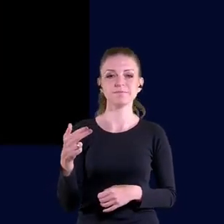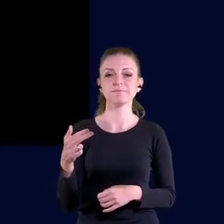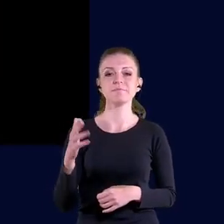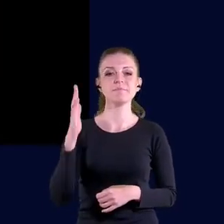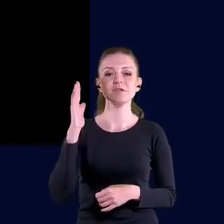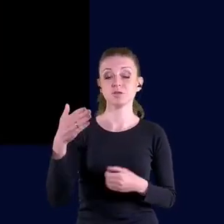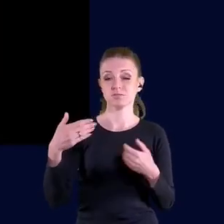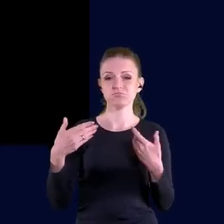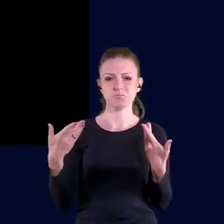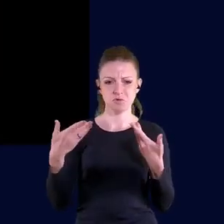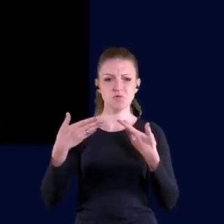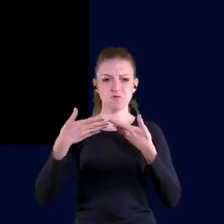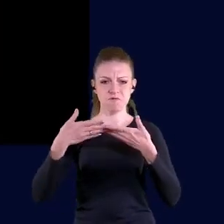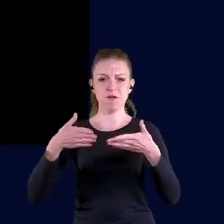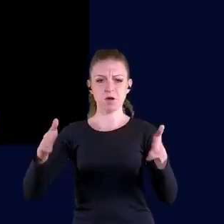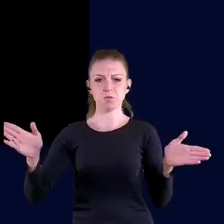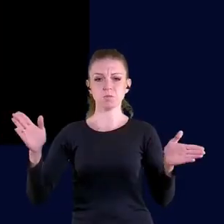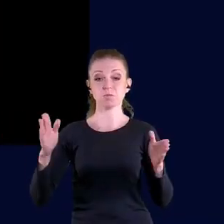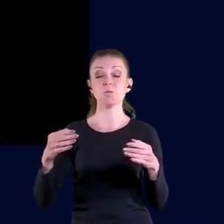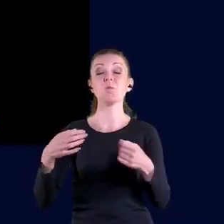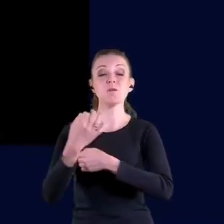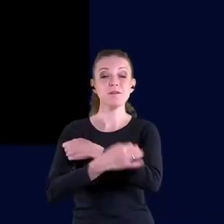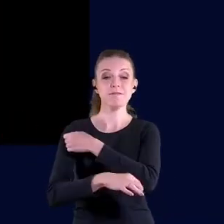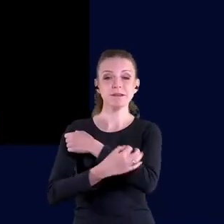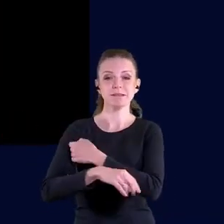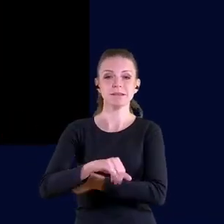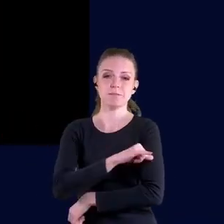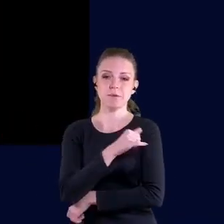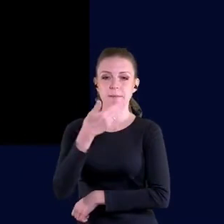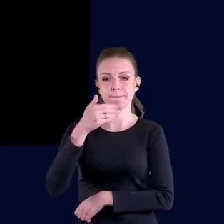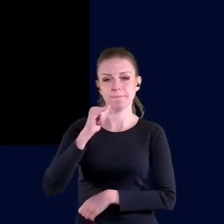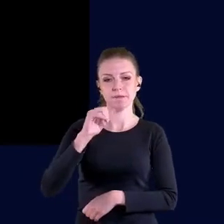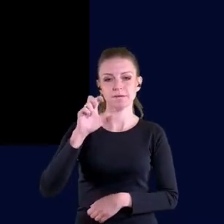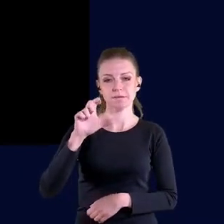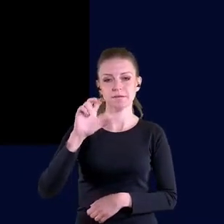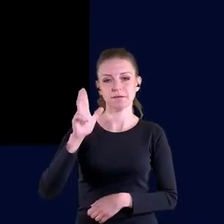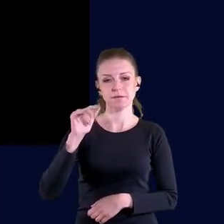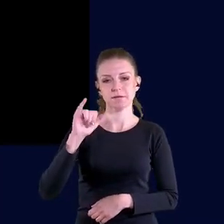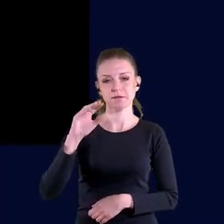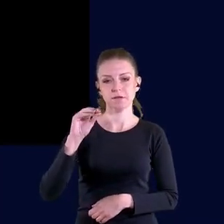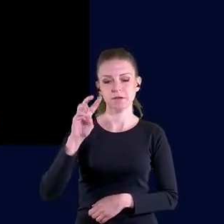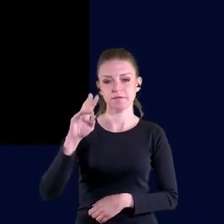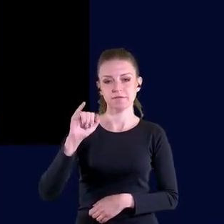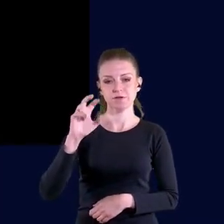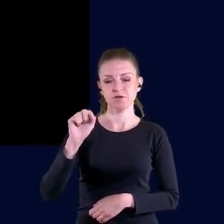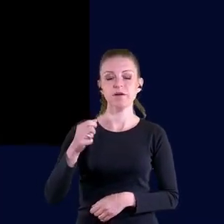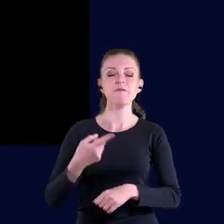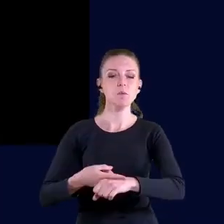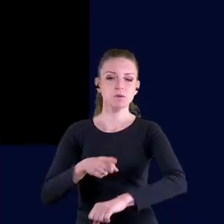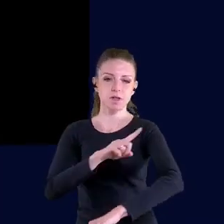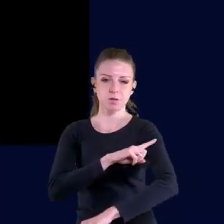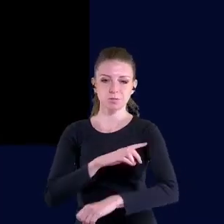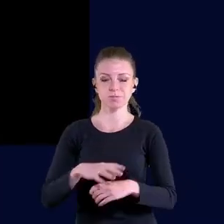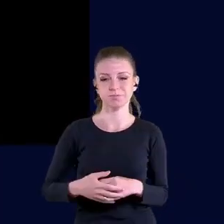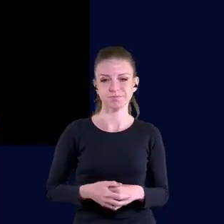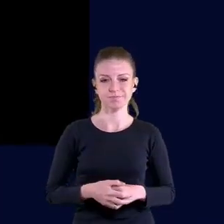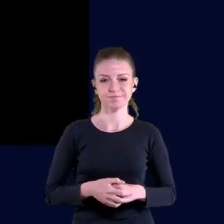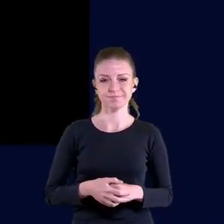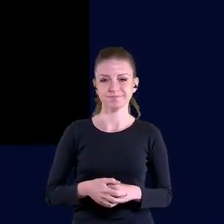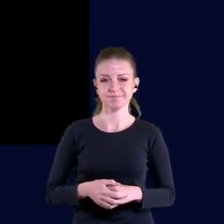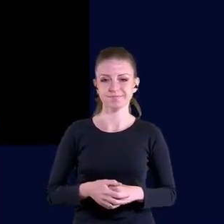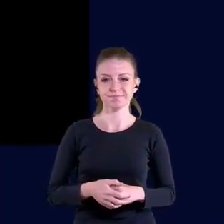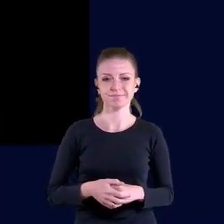będzie otwartość na Uniwersytecie imienia Adama Mickiewicza w Poznaniu de facto będzie to studium